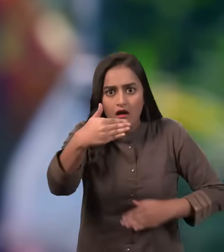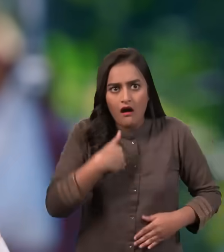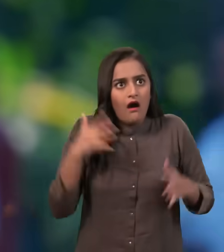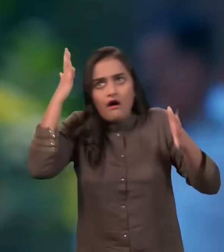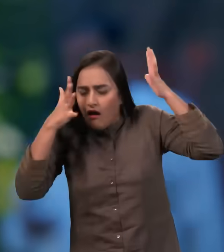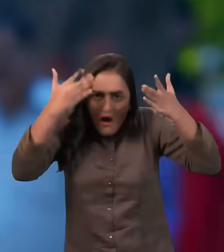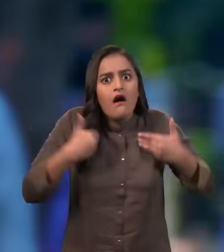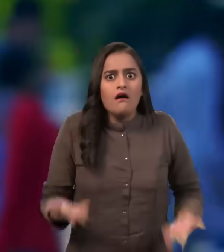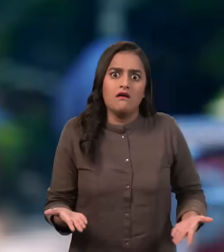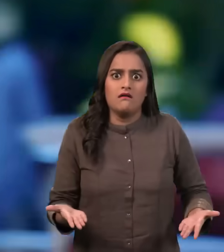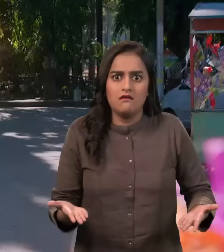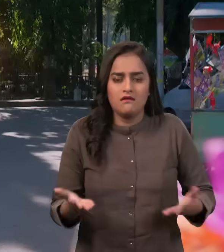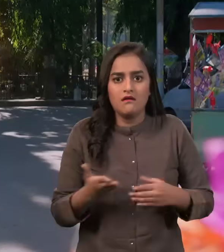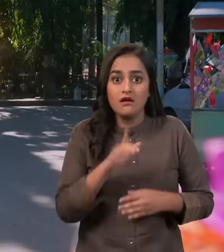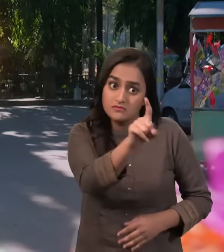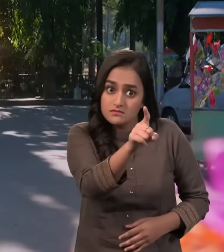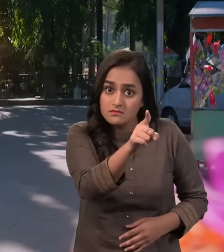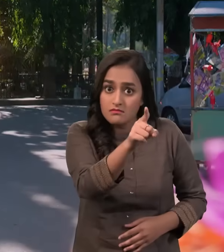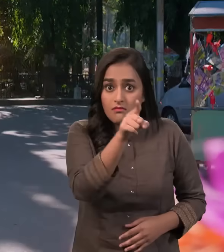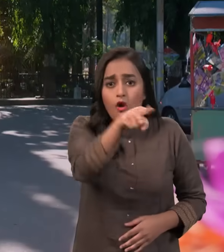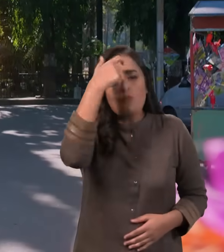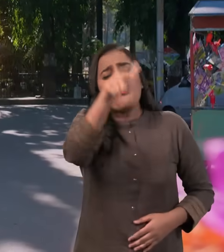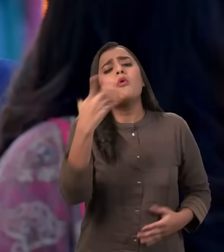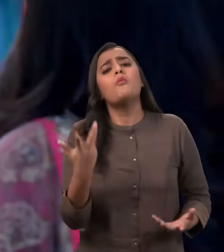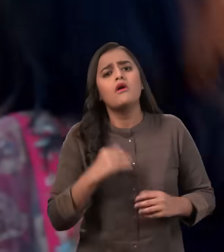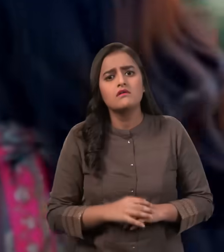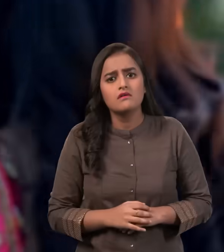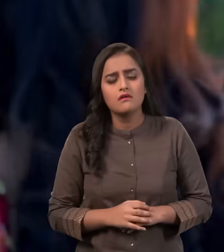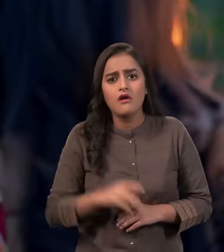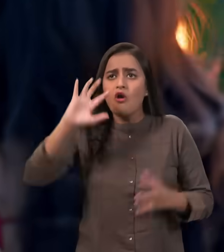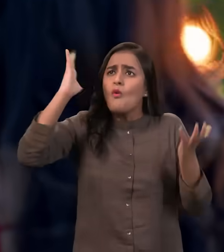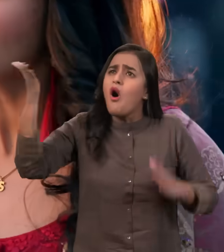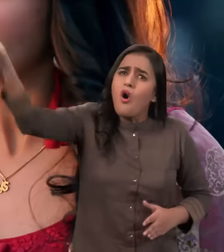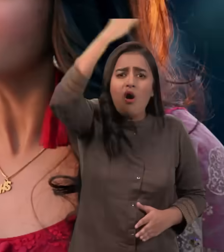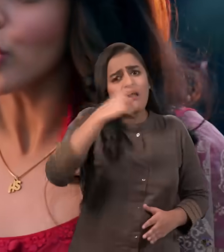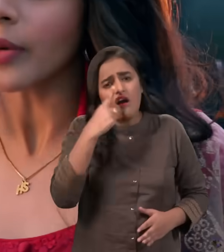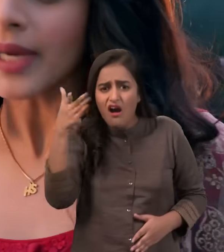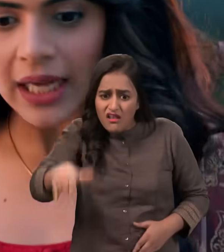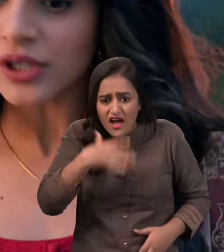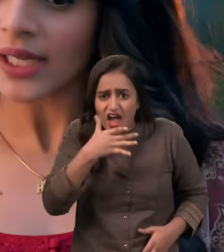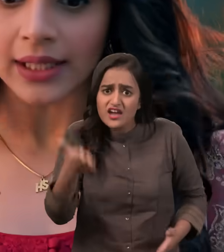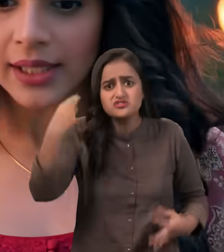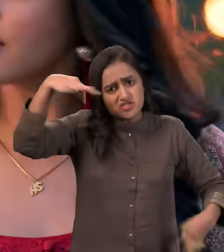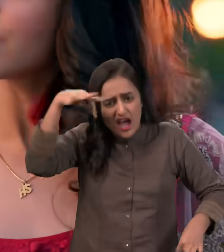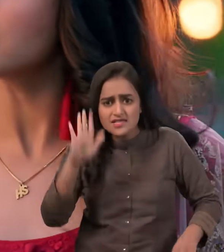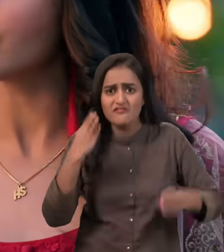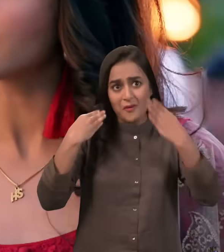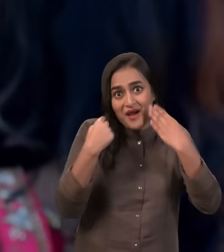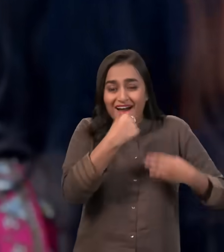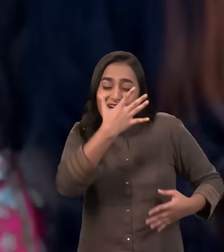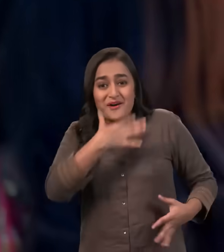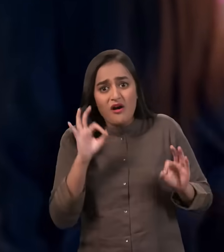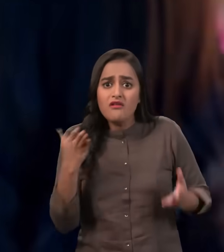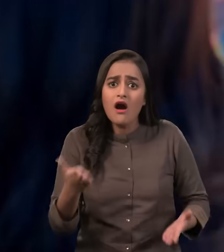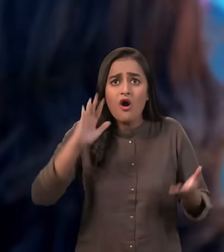के लिए, मेरे गले में तलवार लटका के जाती है। प्रीतो, तेरी प्रॉब्लम क्या है? दुनिया भर की लड़कियां इस उम्र में नाचती गाती हैं, सजती